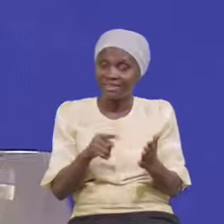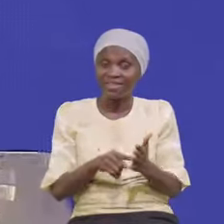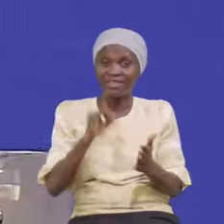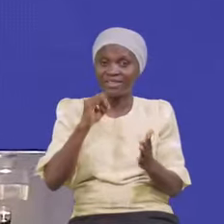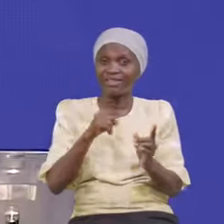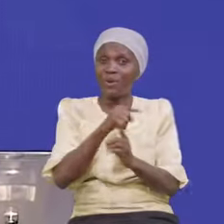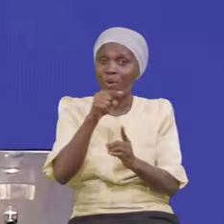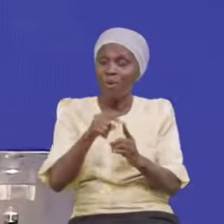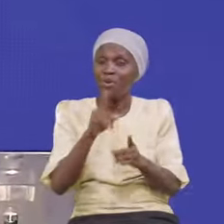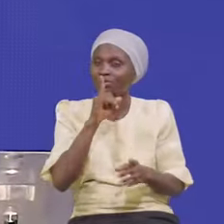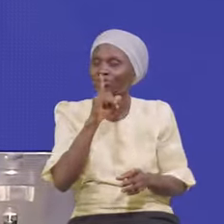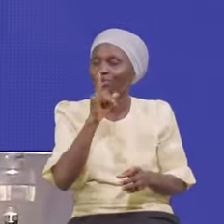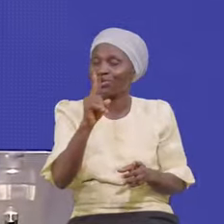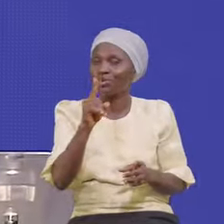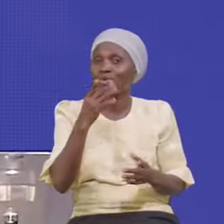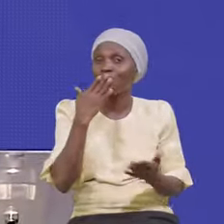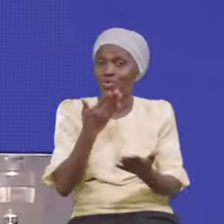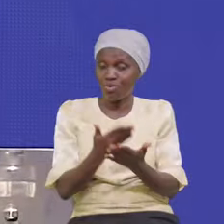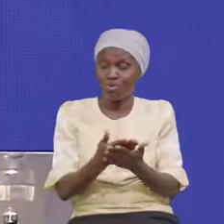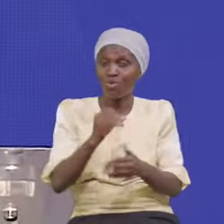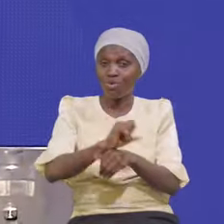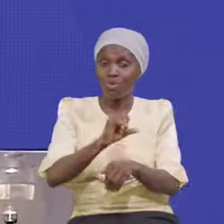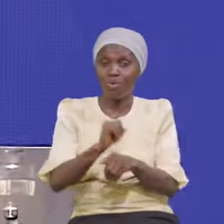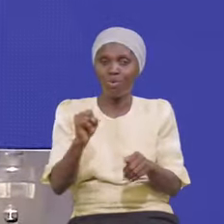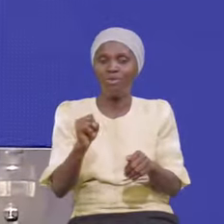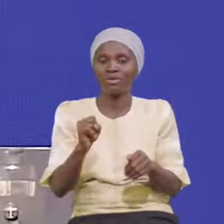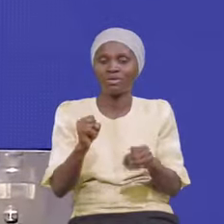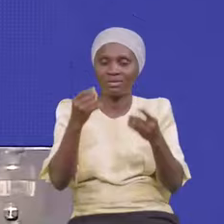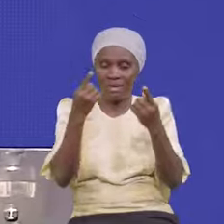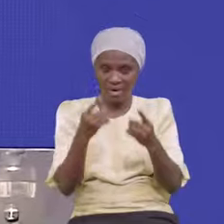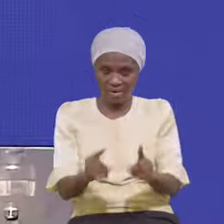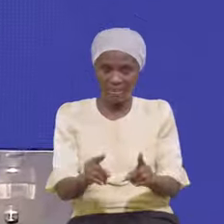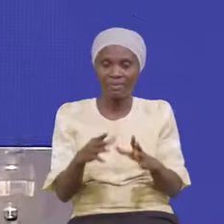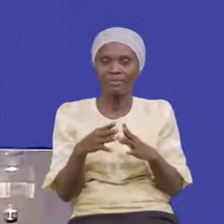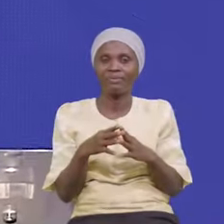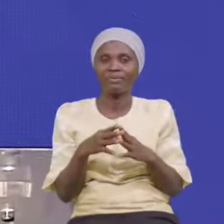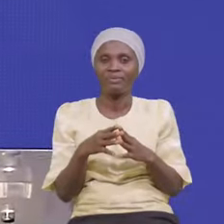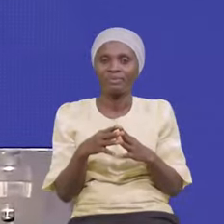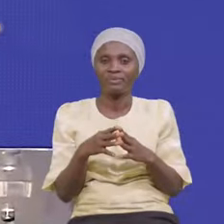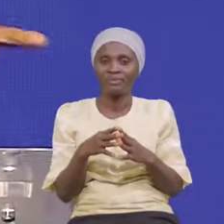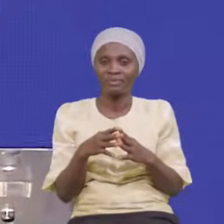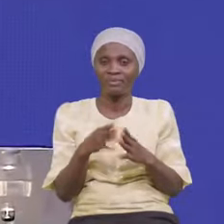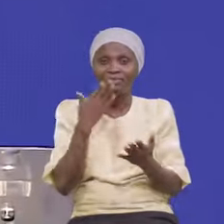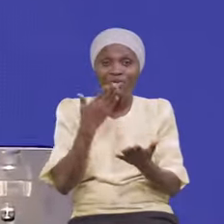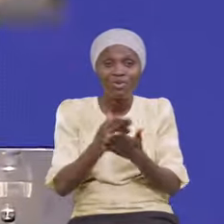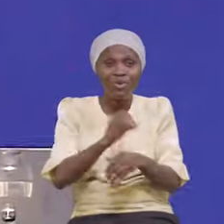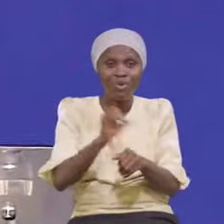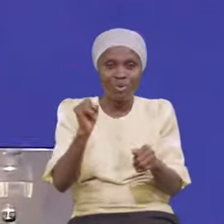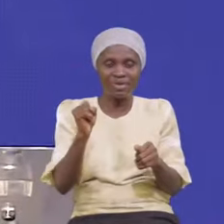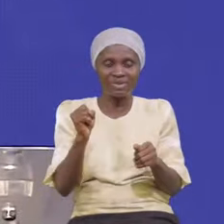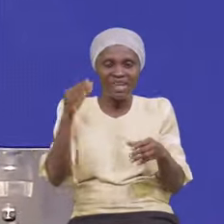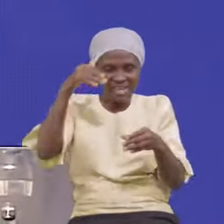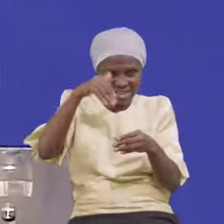real good works take place. అప్పుడు నిజమైన మంచి కార్యాలు పనిచేయడం ఆరంభించబడుతుంది. Good work inside